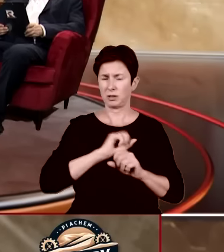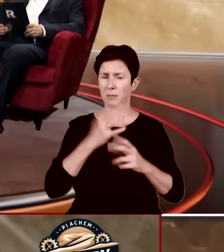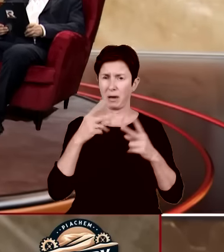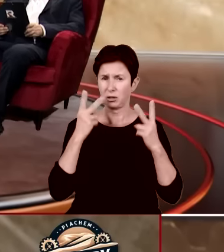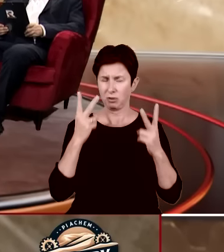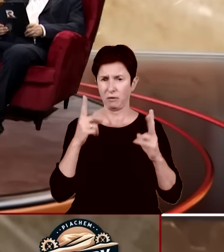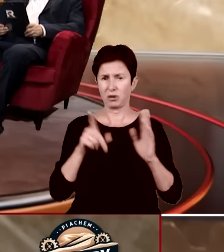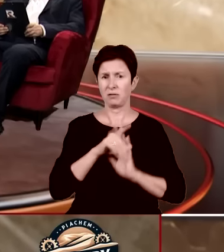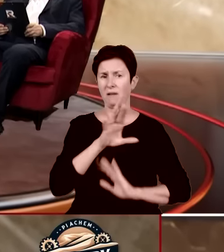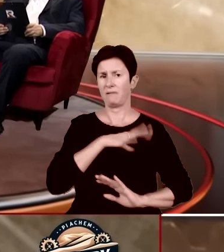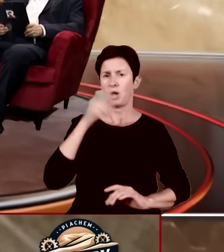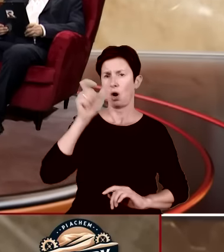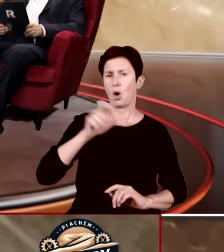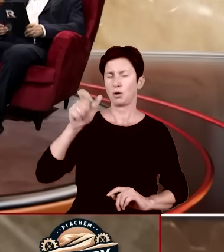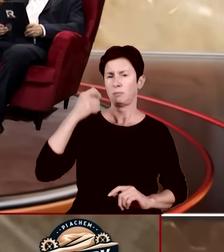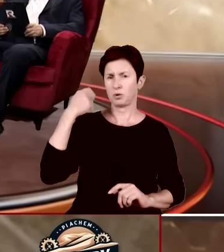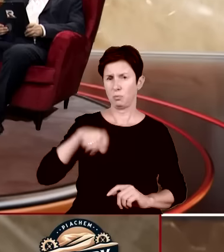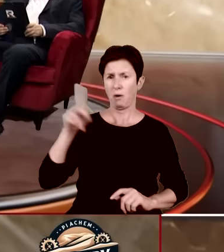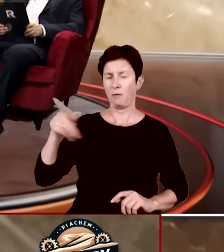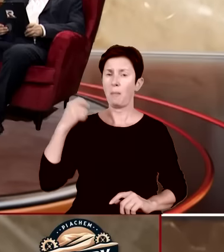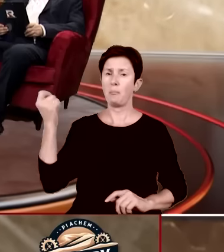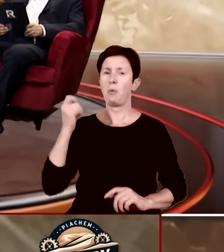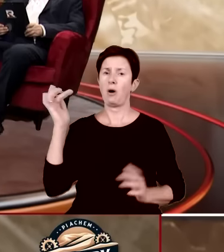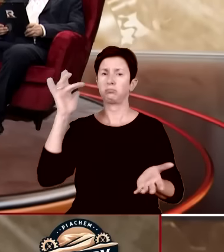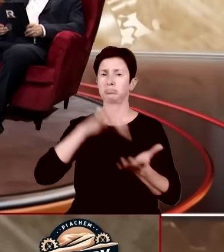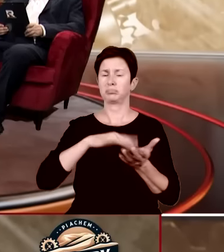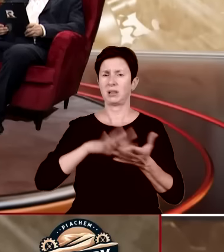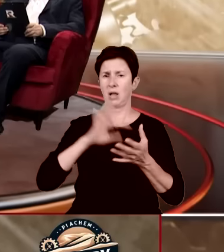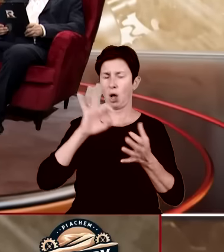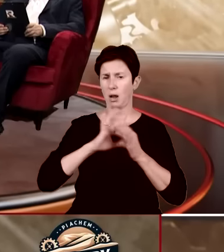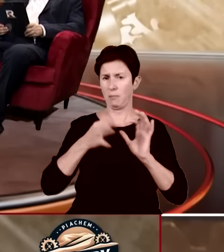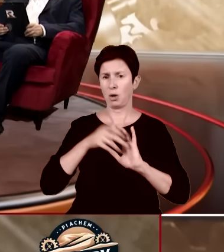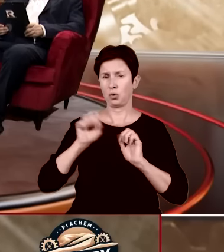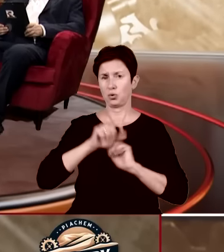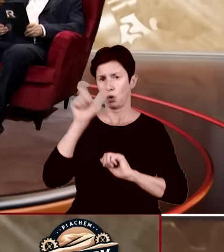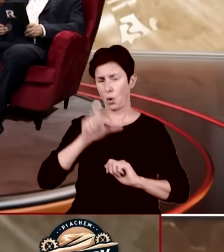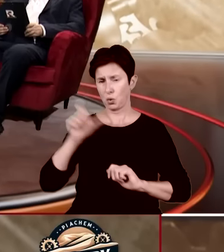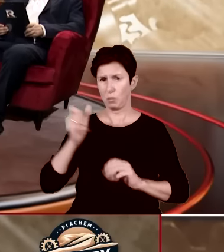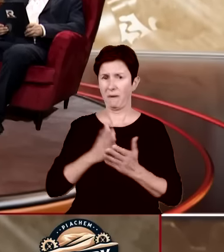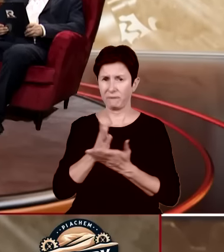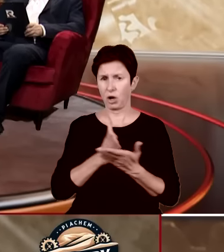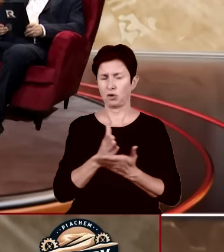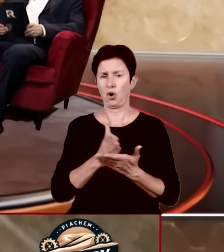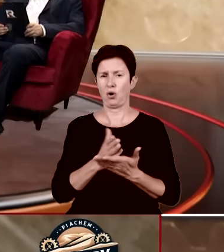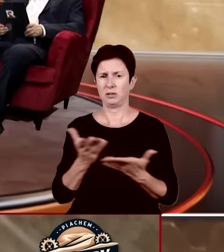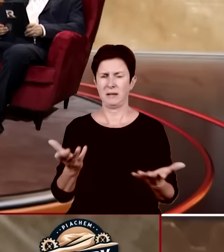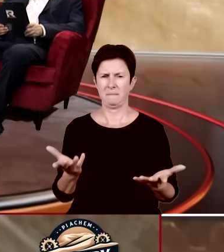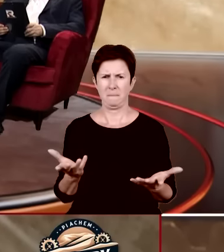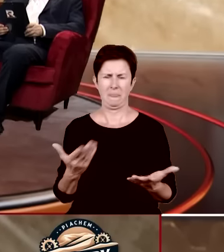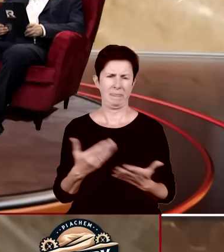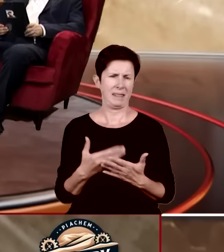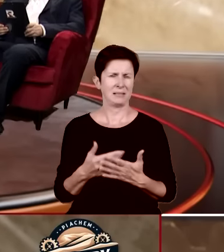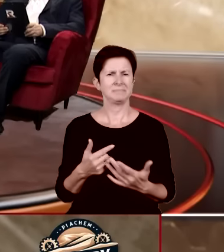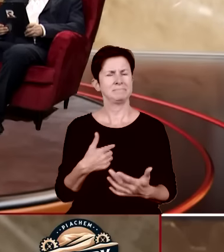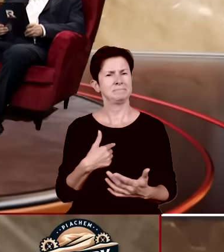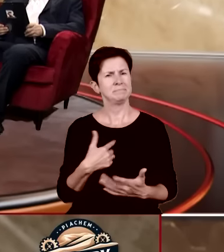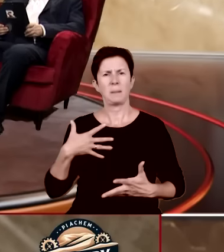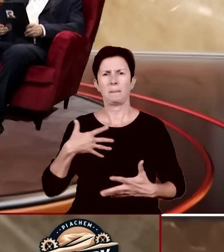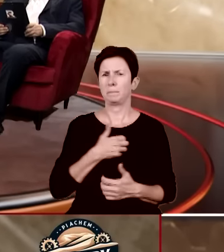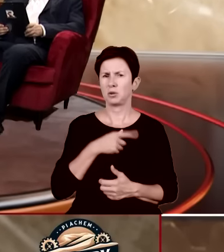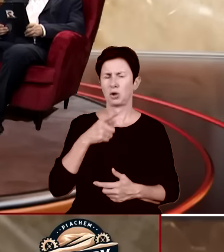sportowców, którzy pojechali na Igrzyska Olimpijskie, to też są osoby wierzące. I tak w sumie mnie najbardziej jest przykro tych